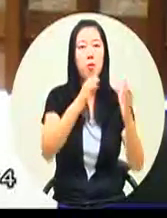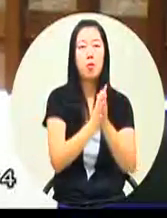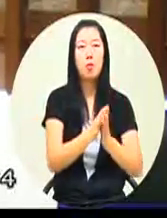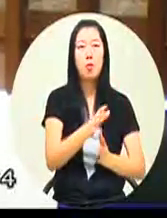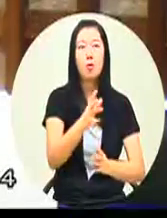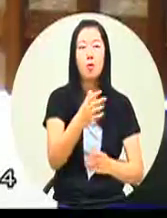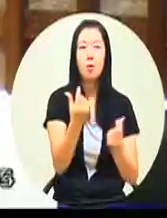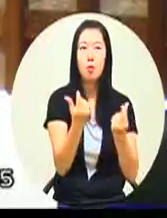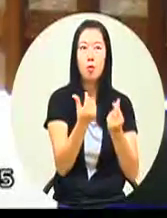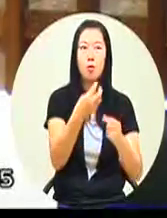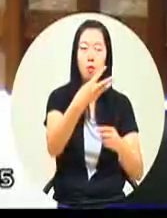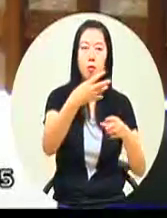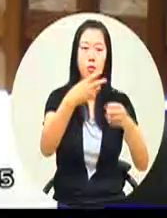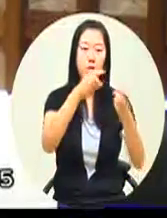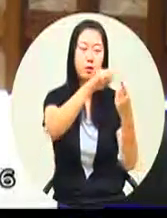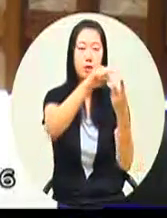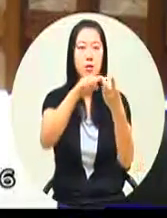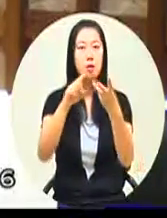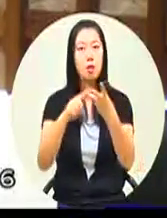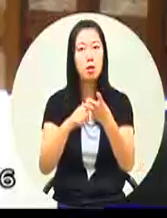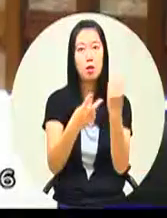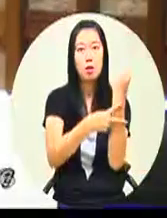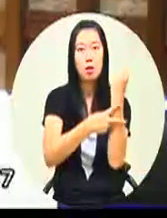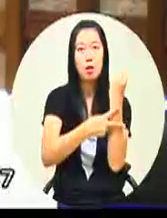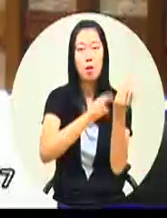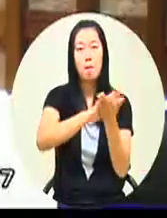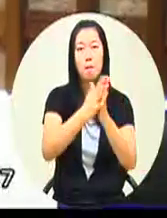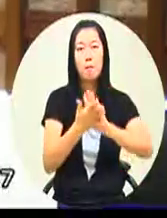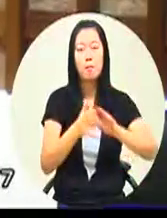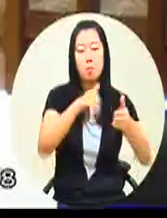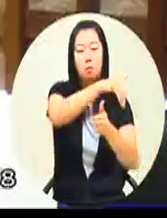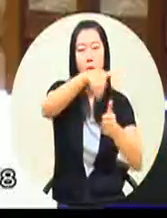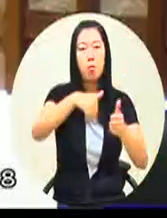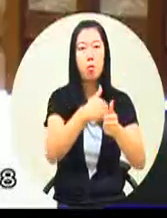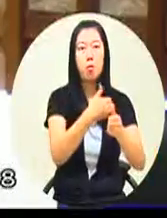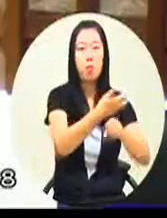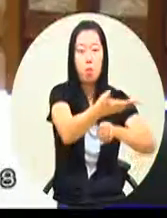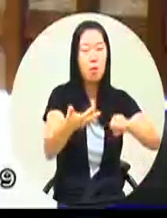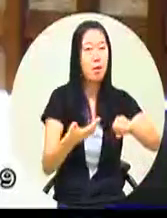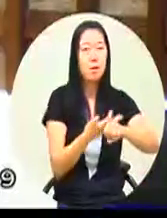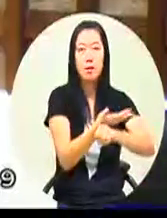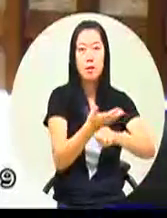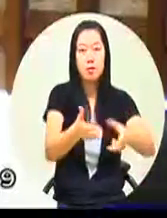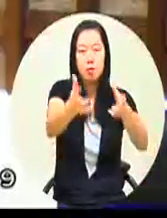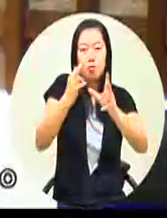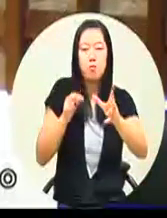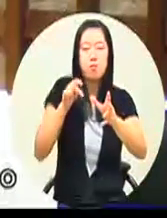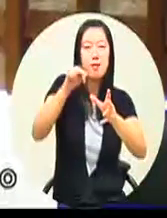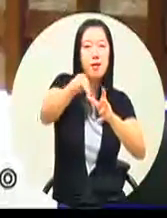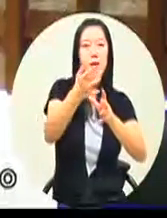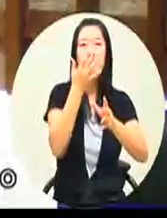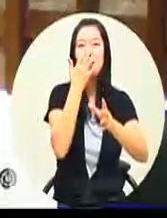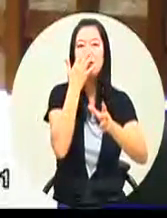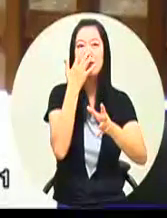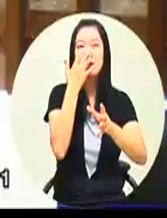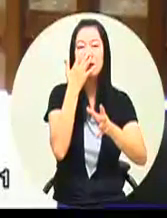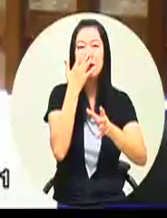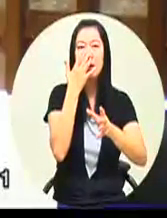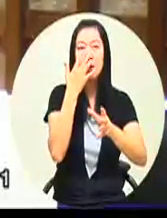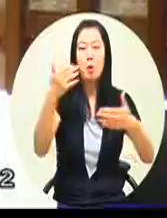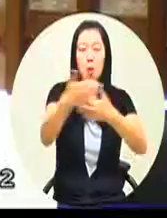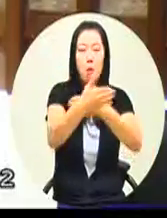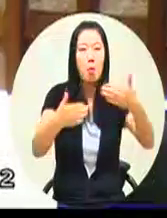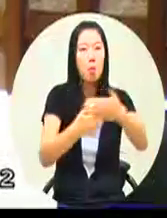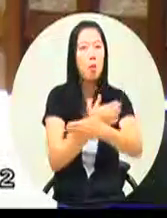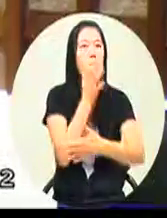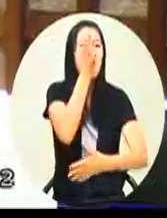里，这三个里就拢变孤岛。唔是干呐，中德桥袂当过尔，其他达位拢袂当过。本来呢。会